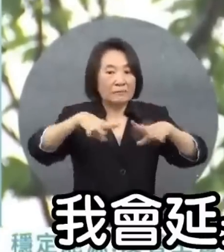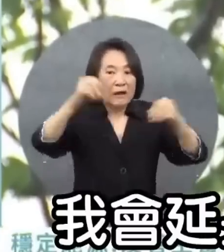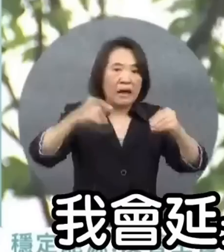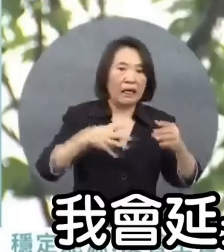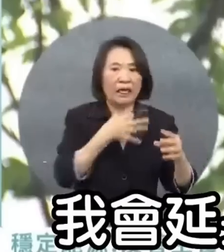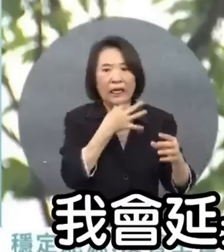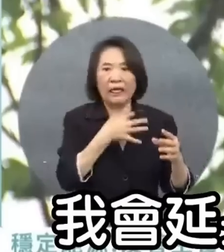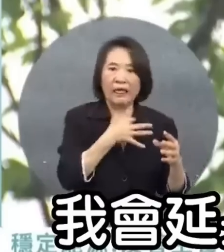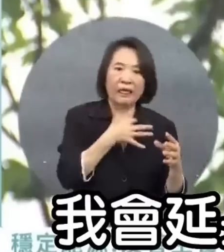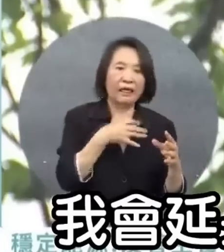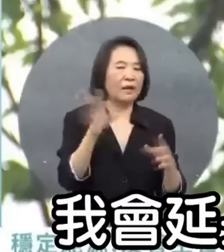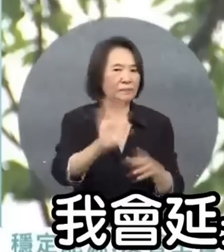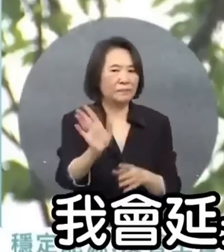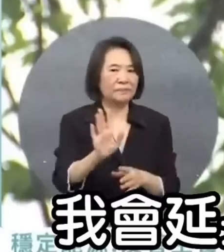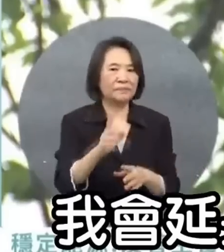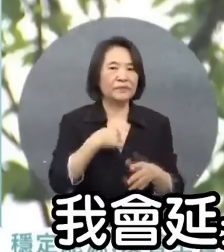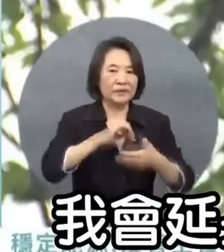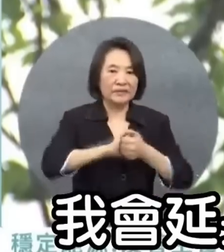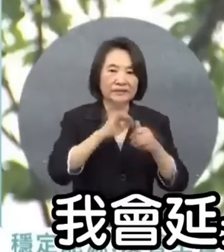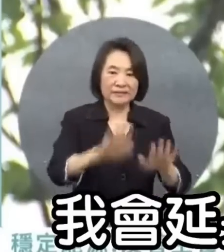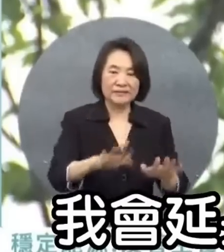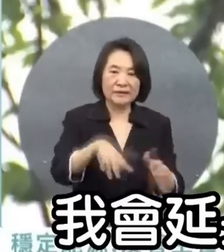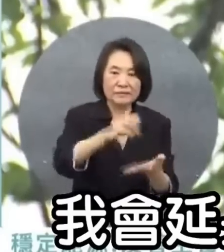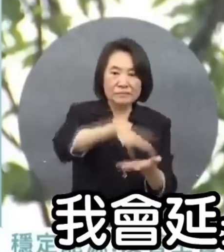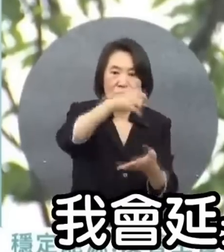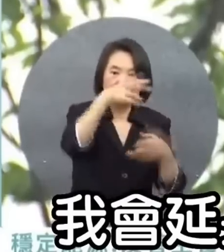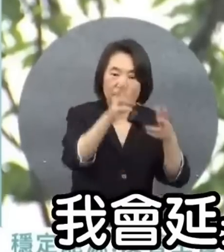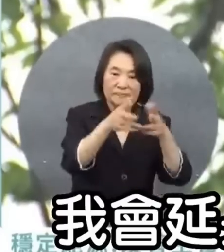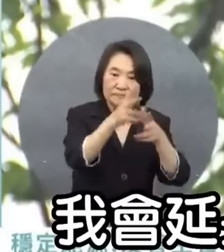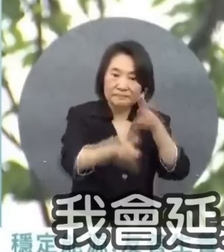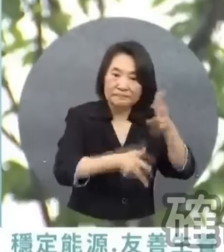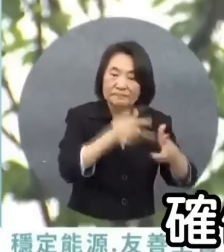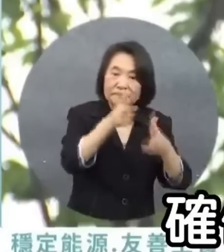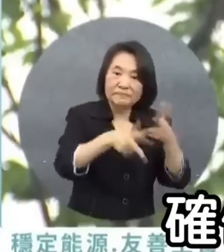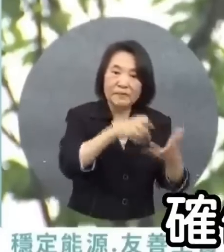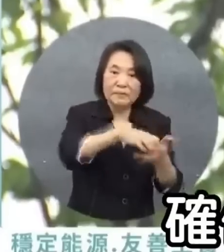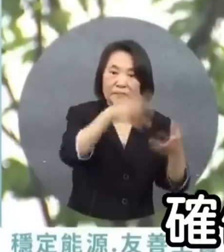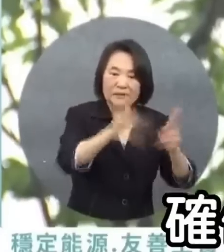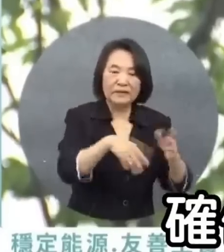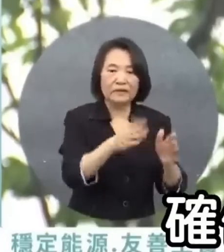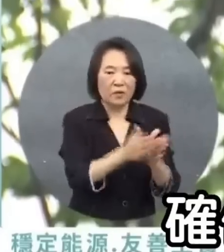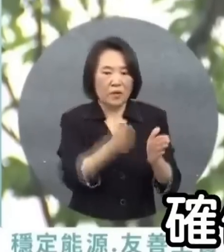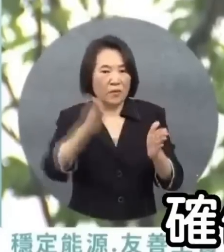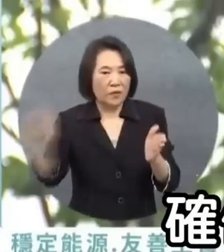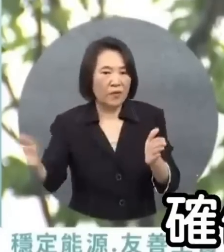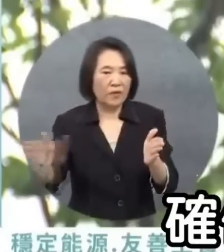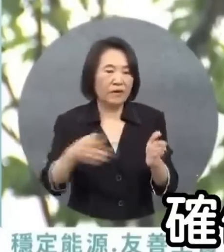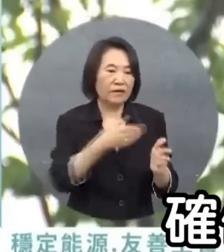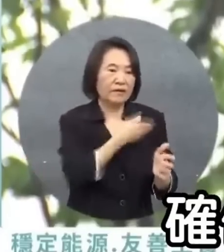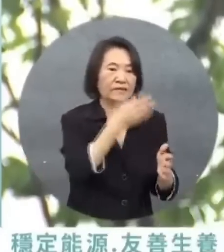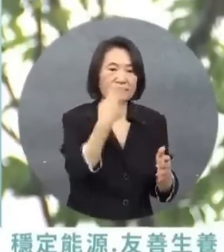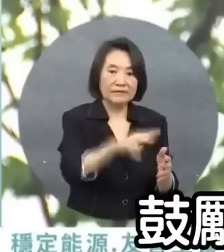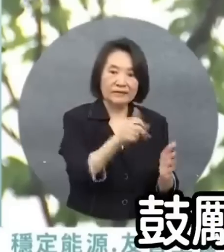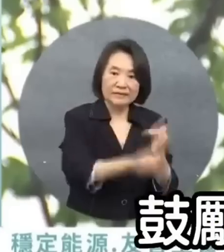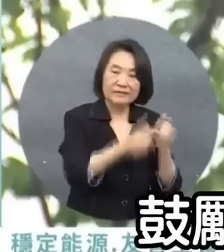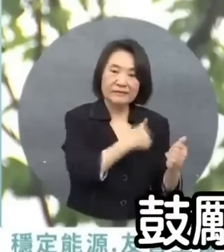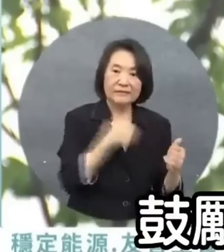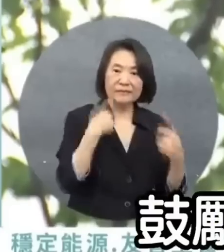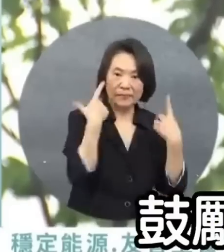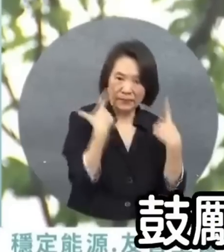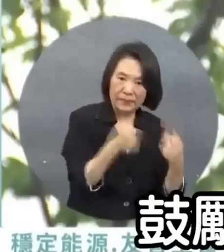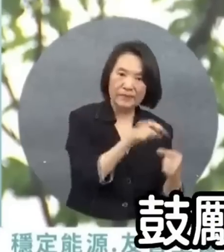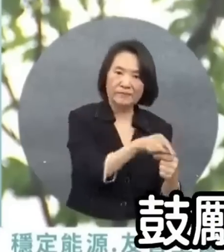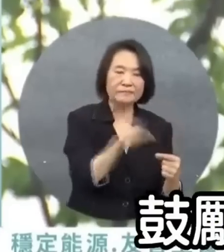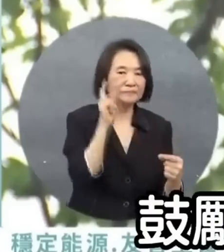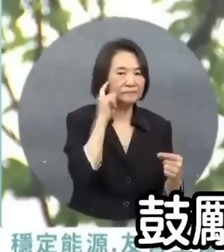会延长现役核电厂的使用年限，确保能源转型期的安全。 鼓励